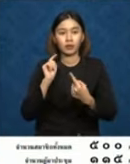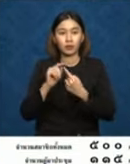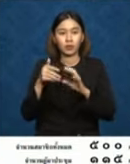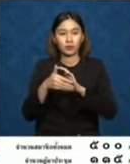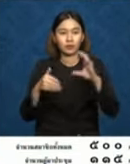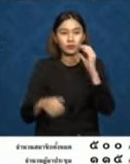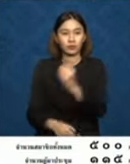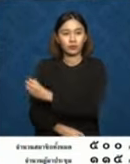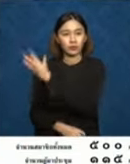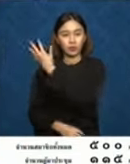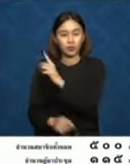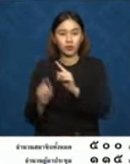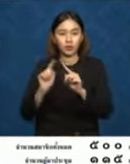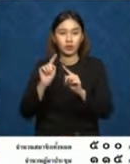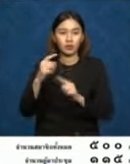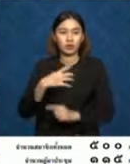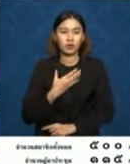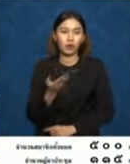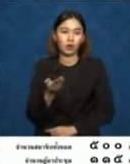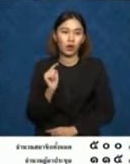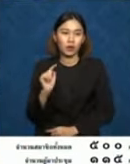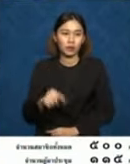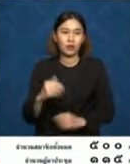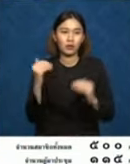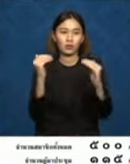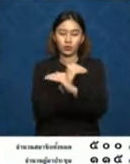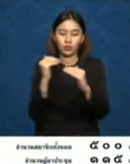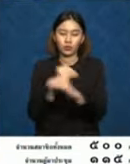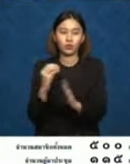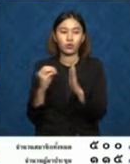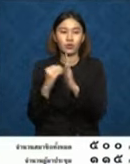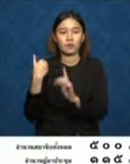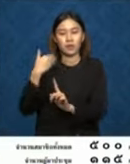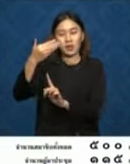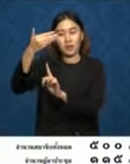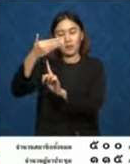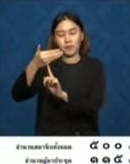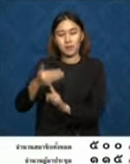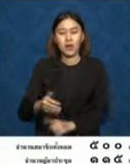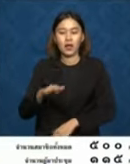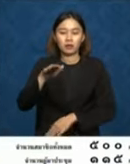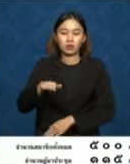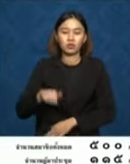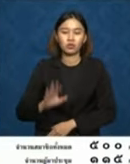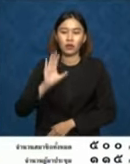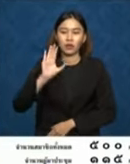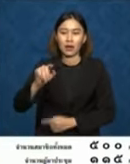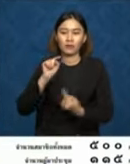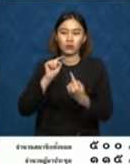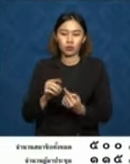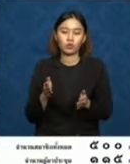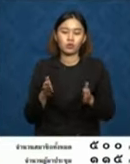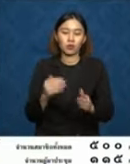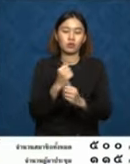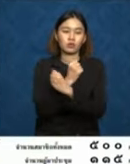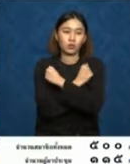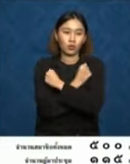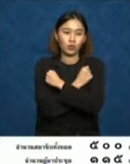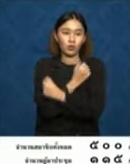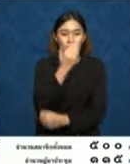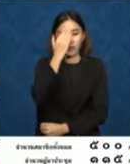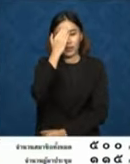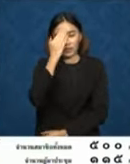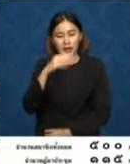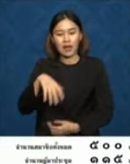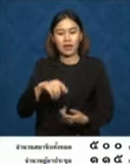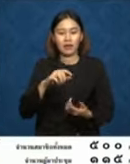ไลด์ด้วยนะครับประเด็นแรกนะครับขอให้สำนักจราจรและขนส่งกรุงเทพมหานครติดป้ายห้ามจอดตลอดแนวนะครับปากซอยสุขุมวิท22ข้างศูนย์การค้าเอ็มสเฟียร์นะ